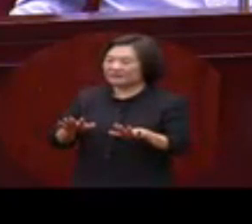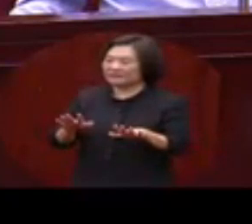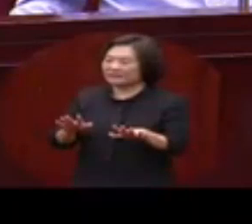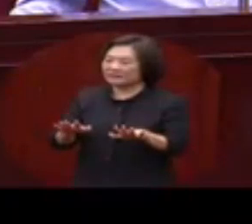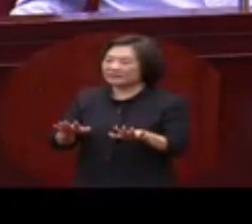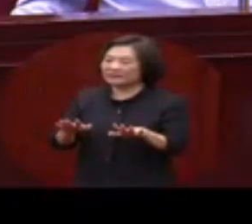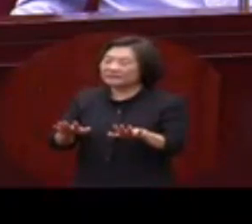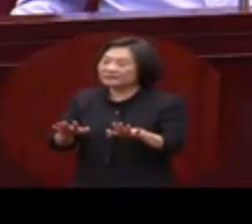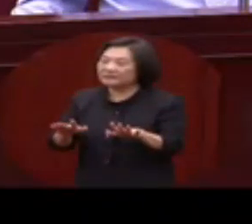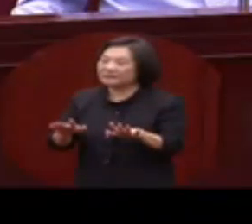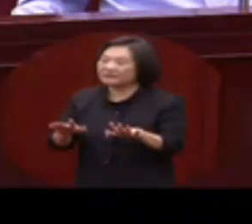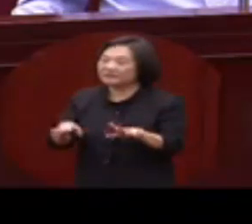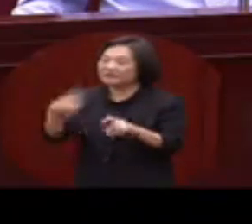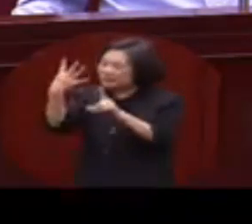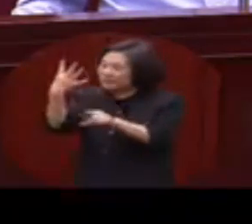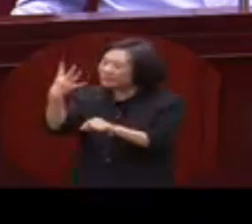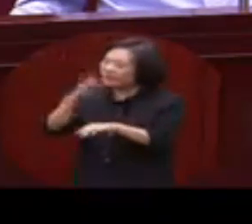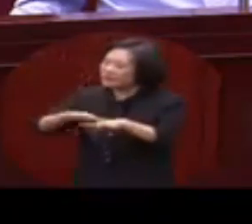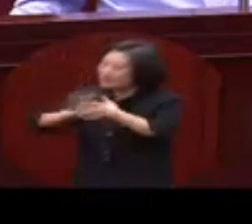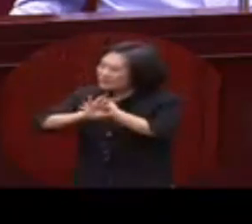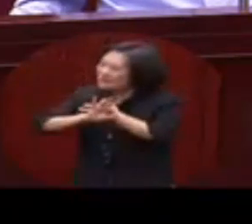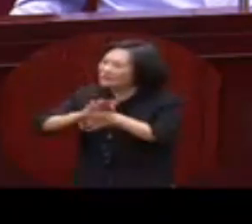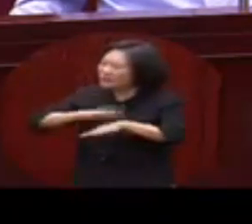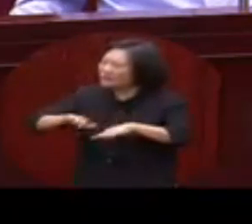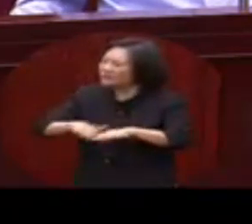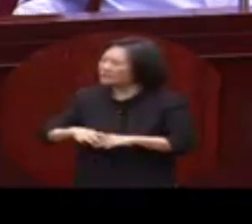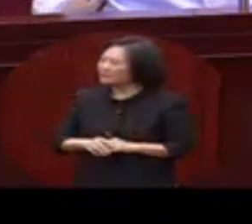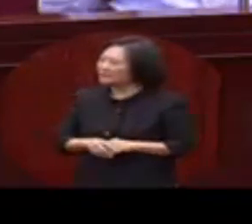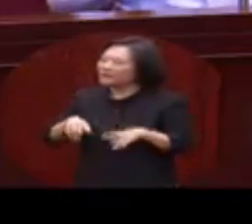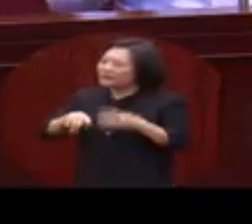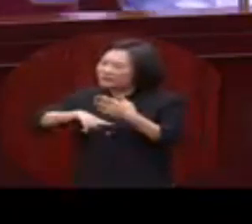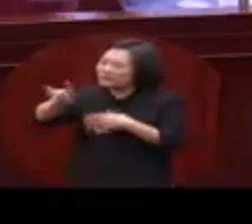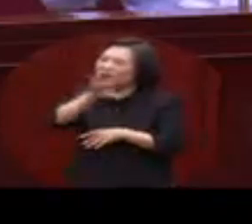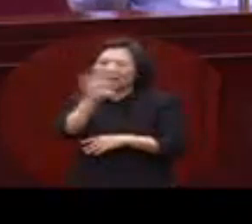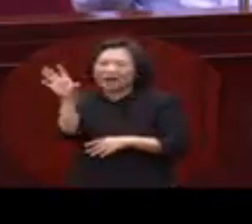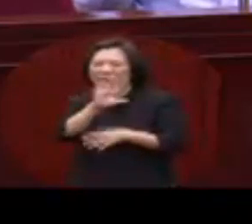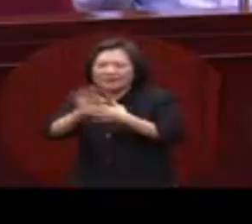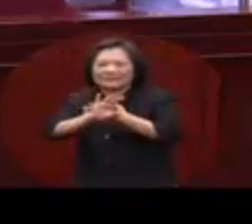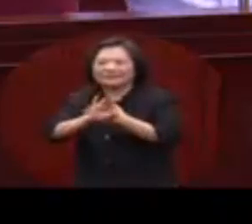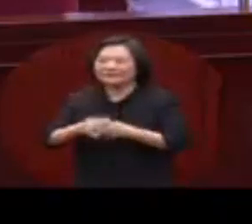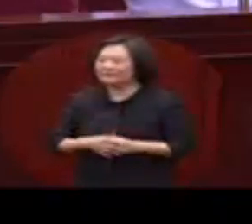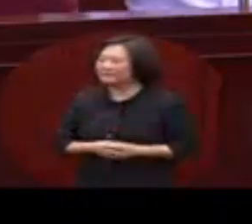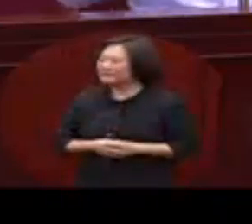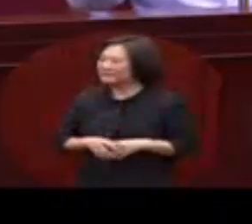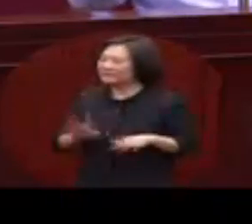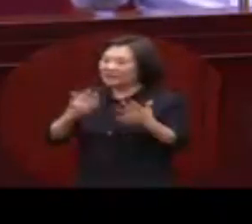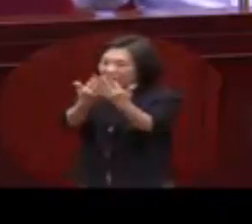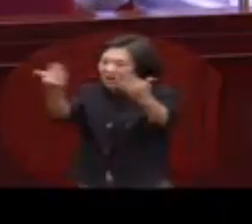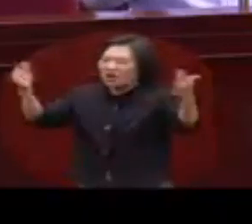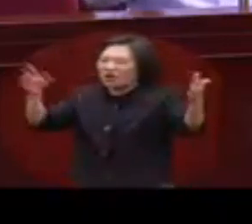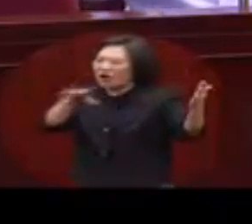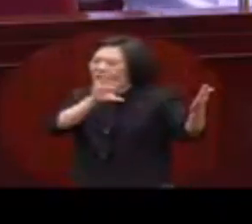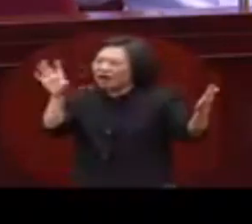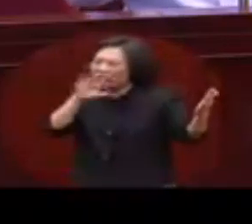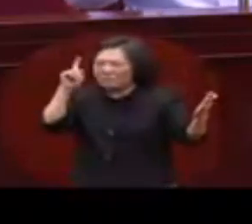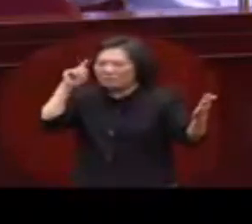我们会试唱，我想这个已经秒杀第四个涨，因为大概是这样，因为我们要试唱一次还是要做